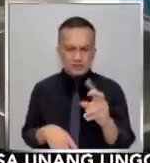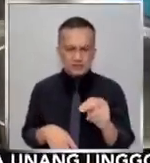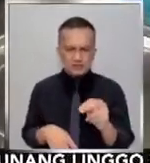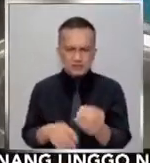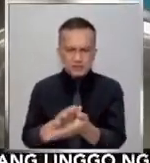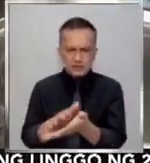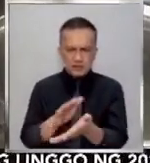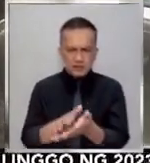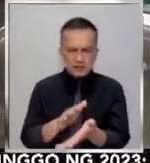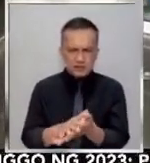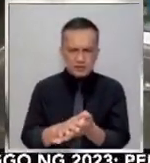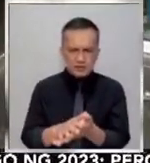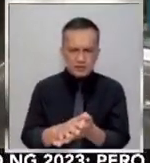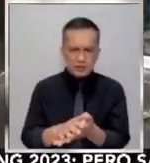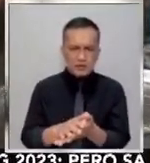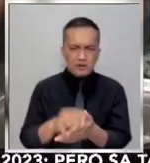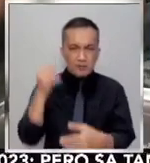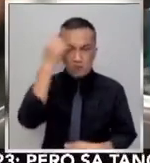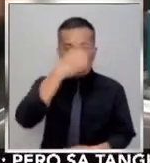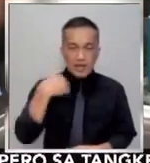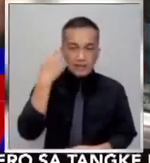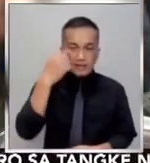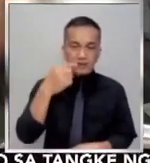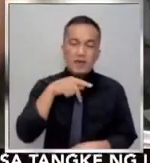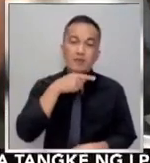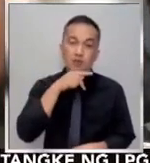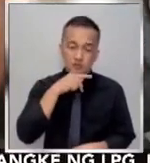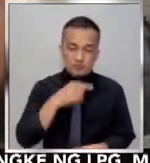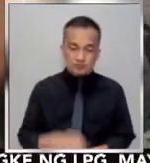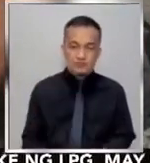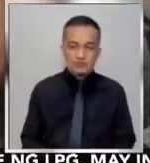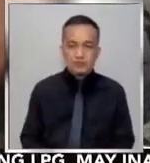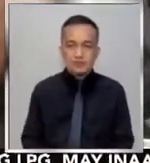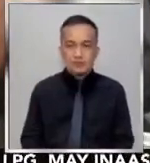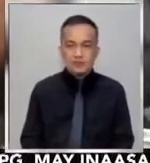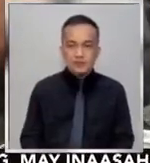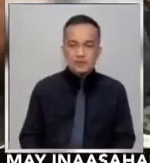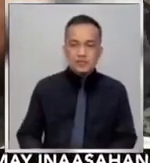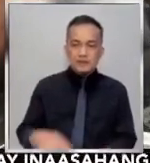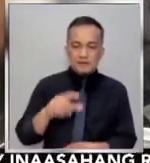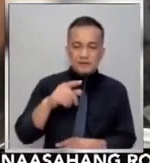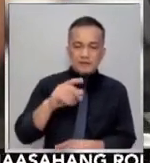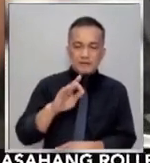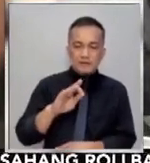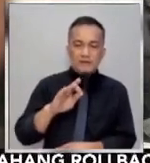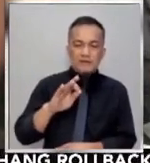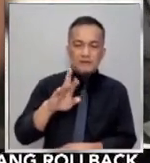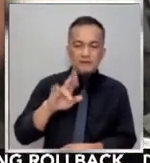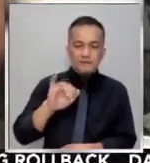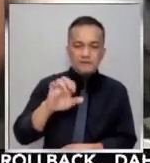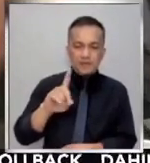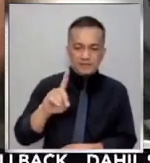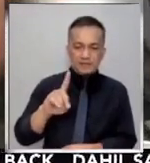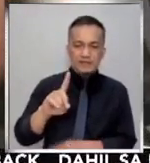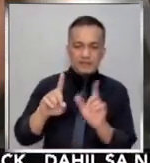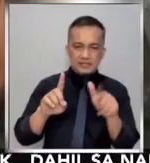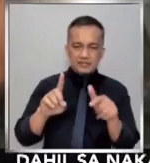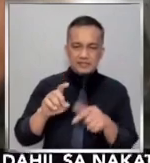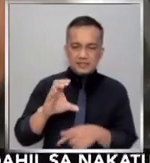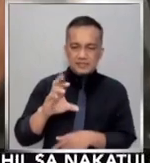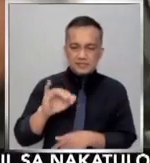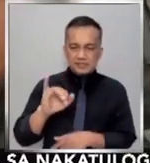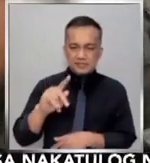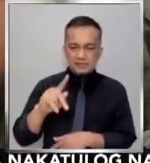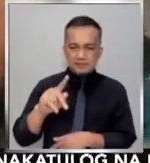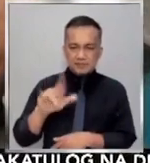muka ng baboy. Ano pong luto dyan, sir? Ipiprito ko lang po, sir. Crispy ulo po, sir. Crispy ulo? Opo,